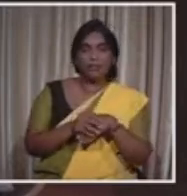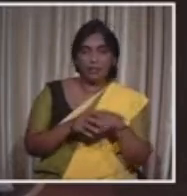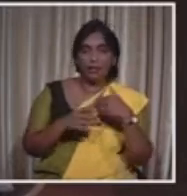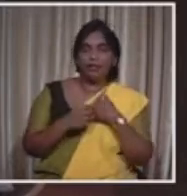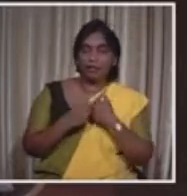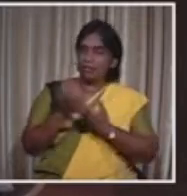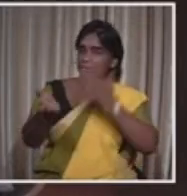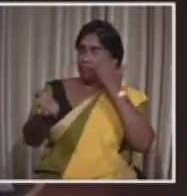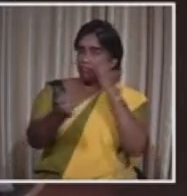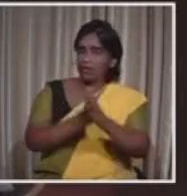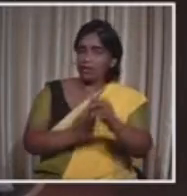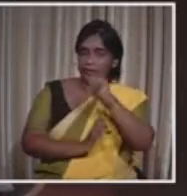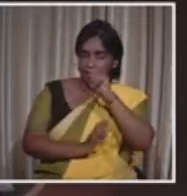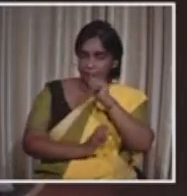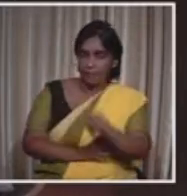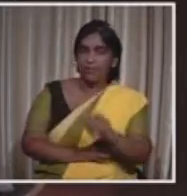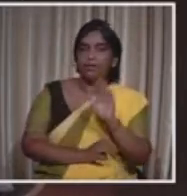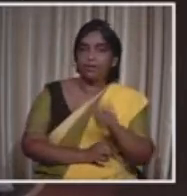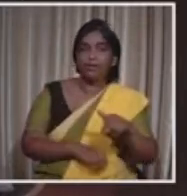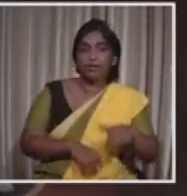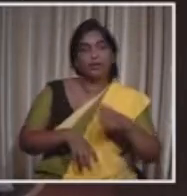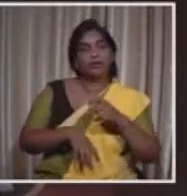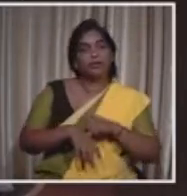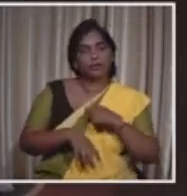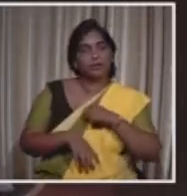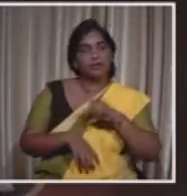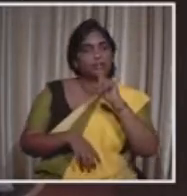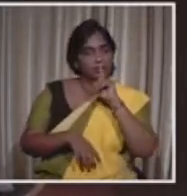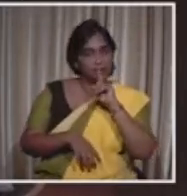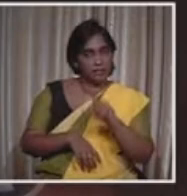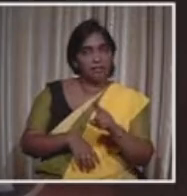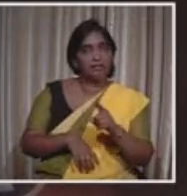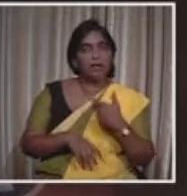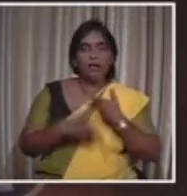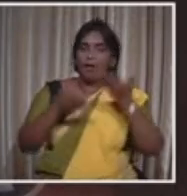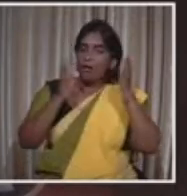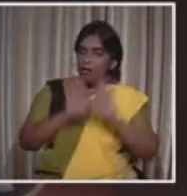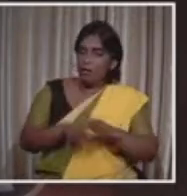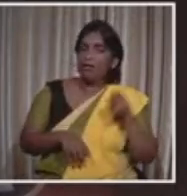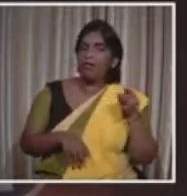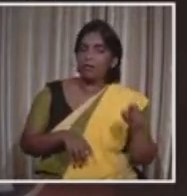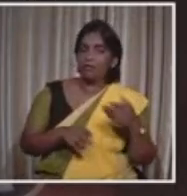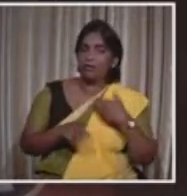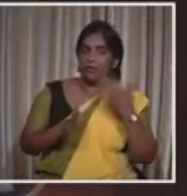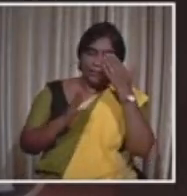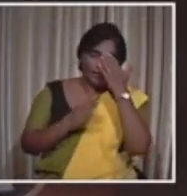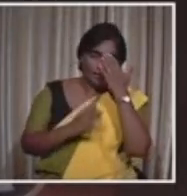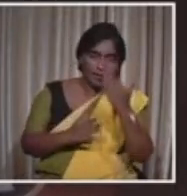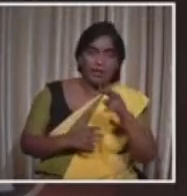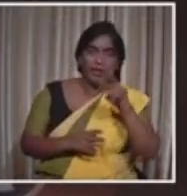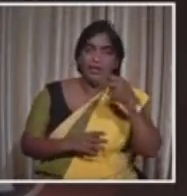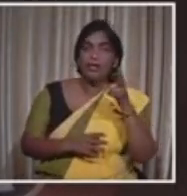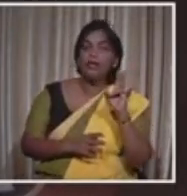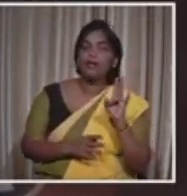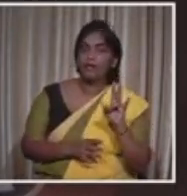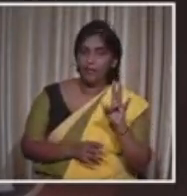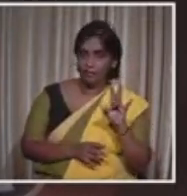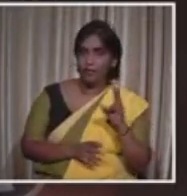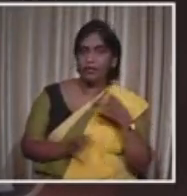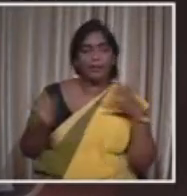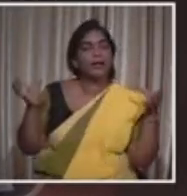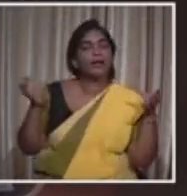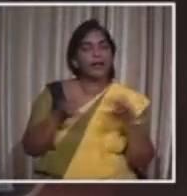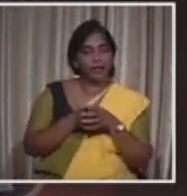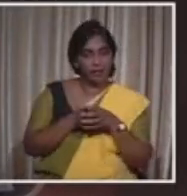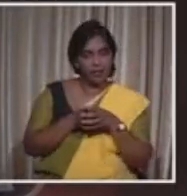ඉටු කරනවාමයි කියන එක මේ අවස්ථාවේ ප්‍රකාශ කරමින් අවසාන වශයෙන් කරුණා කරලා 225ම එකට එකතු